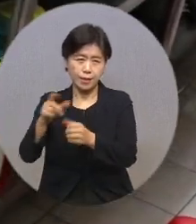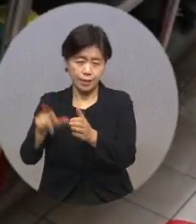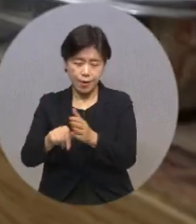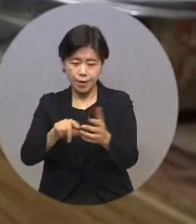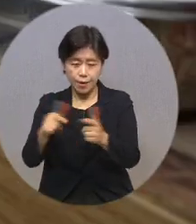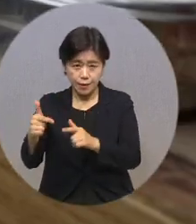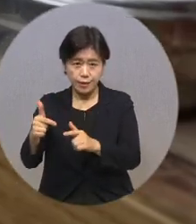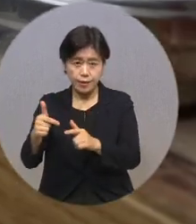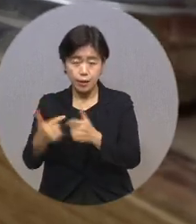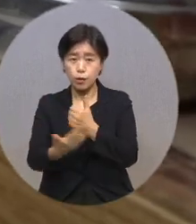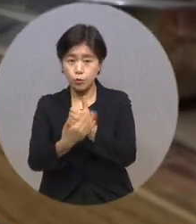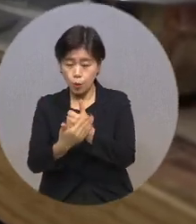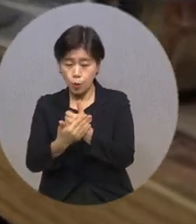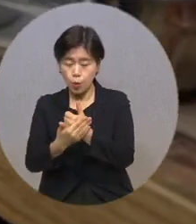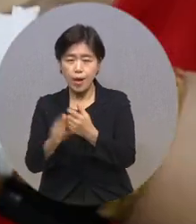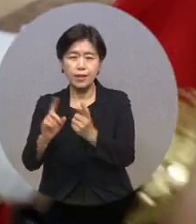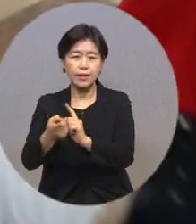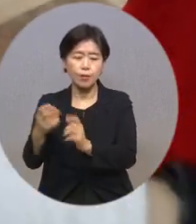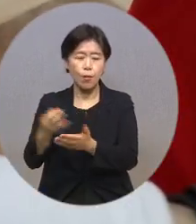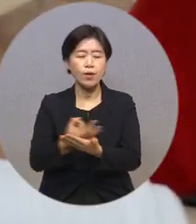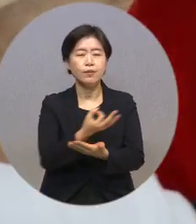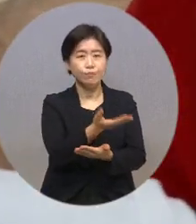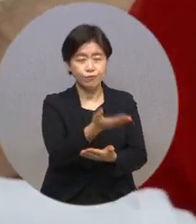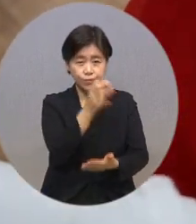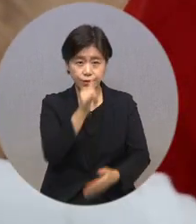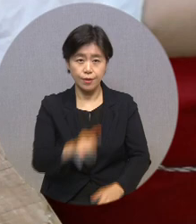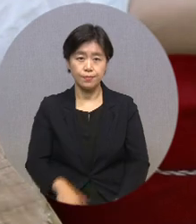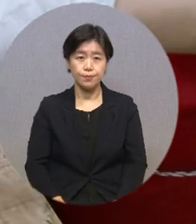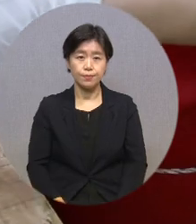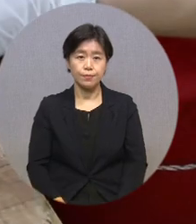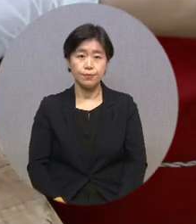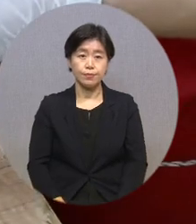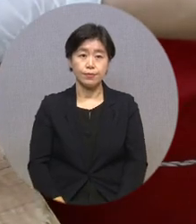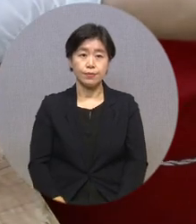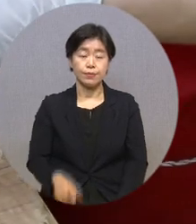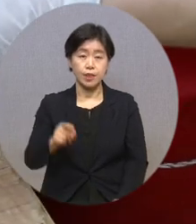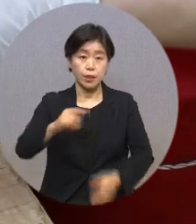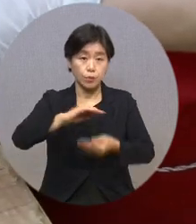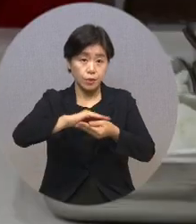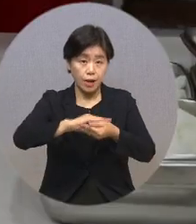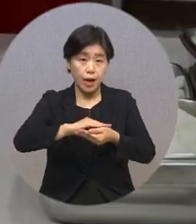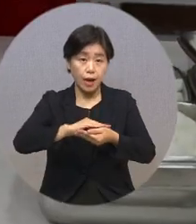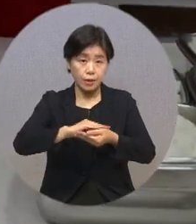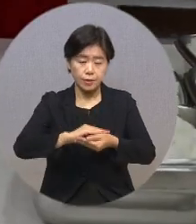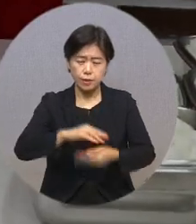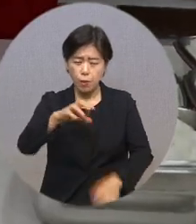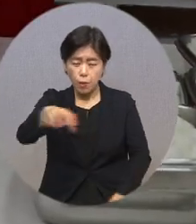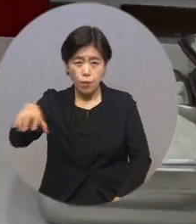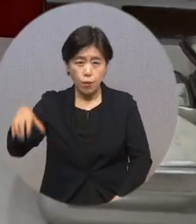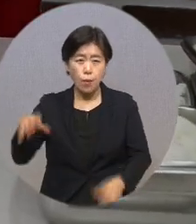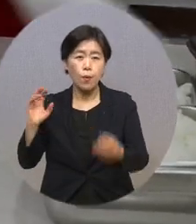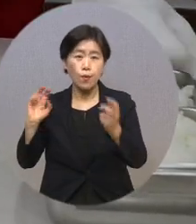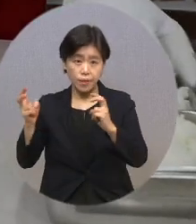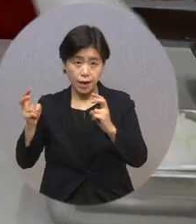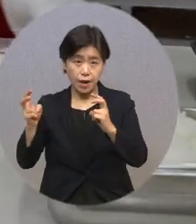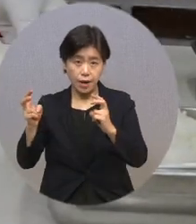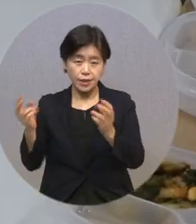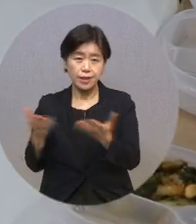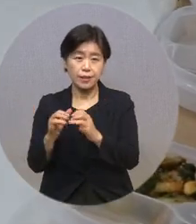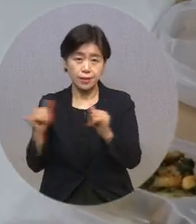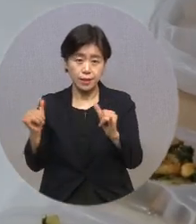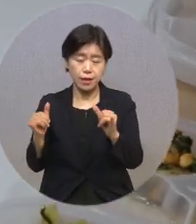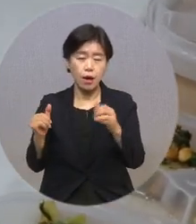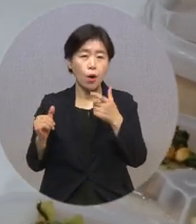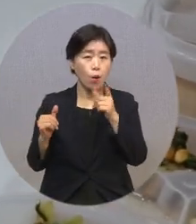주고 있습니다. 이 도시락은 광양제철소와 여수광양 항망공사 임직원들이 월요일부터